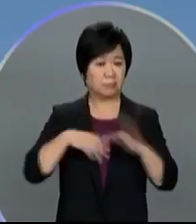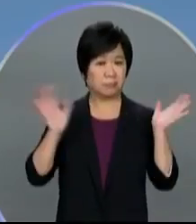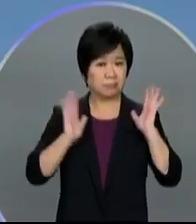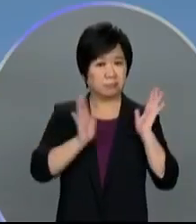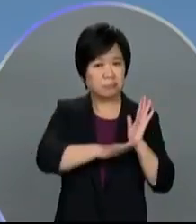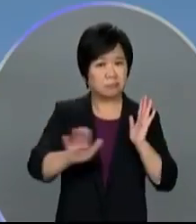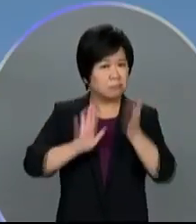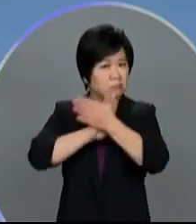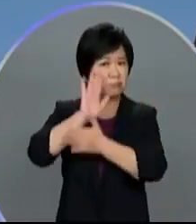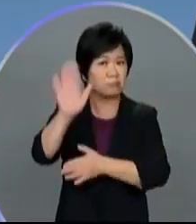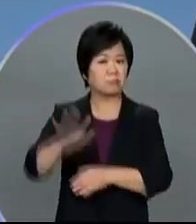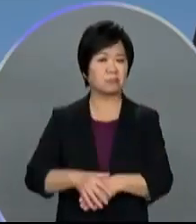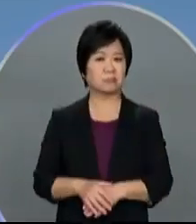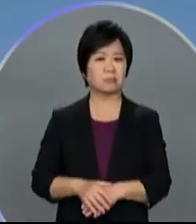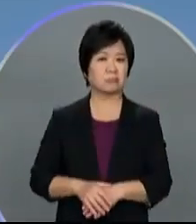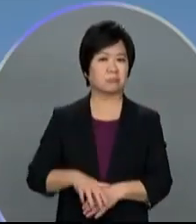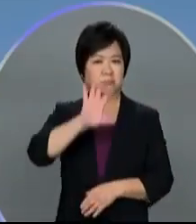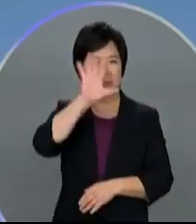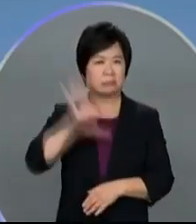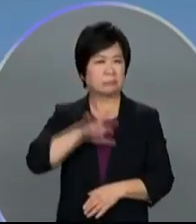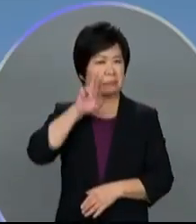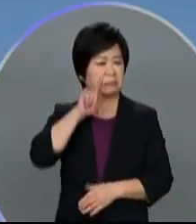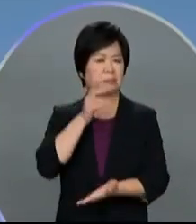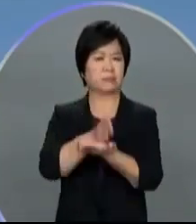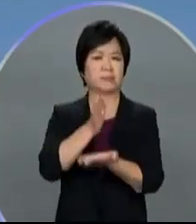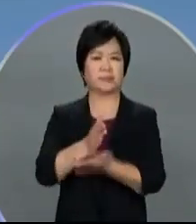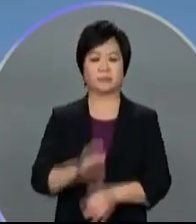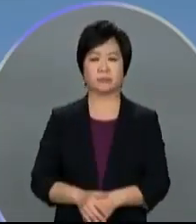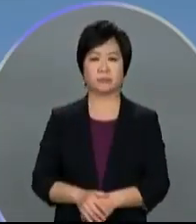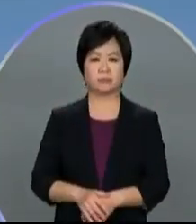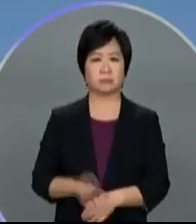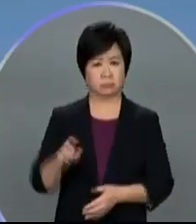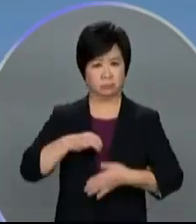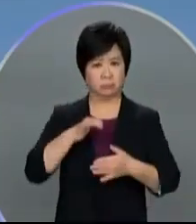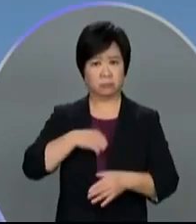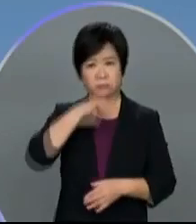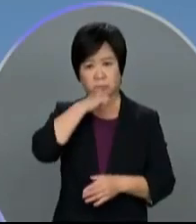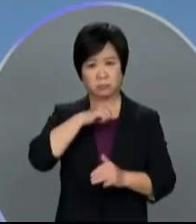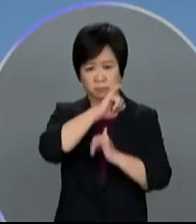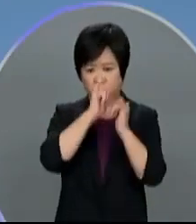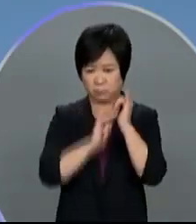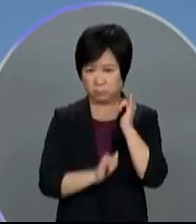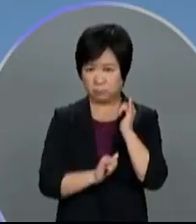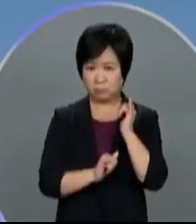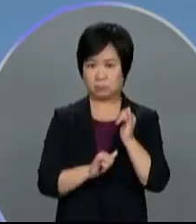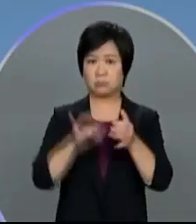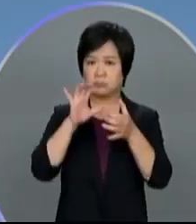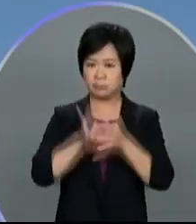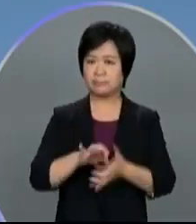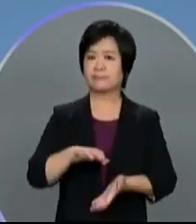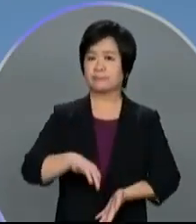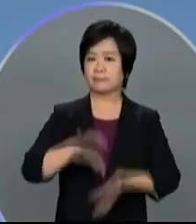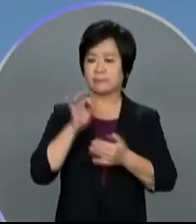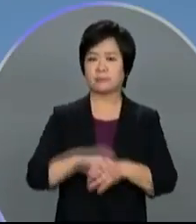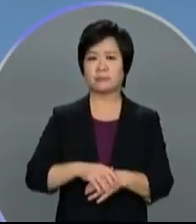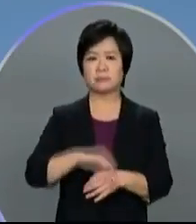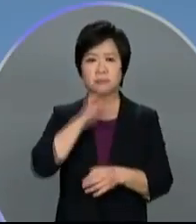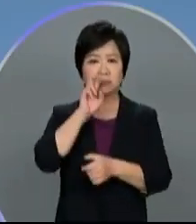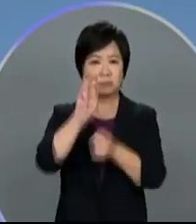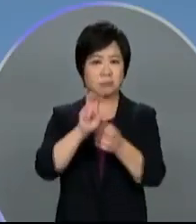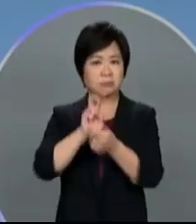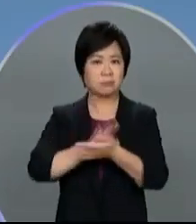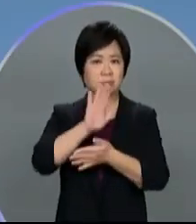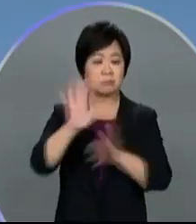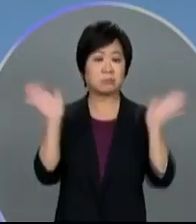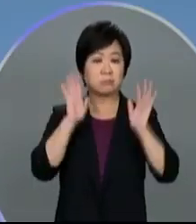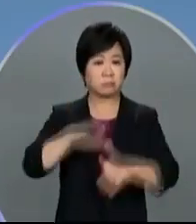要再犯上同样的历史错误。他很担心台湾的下一代，所以他说，等二十年后他们